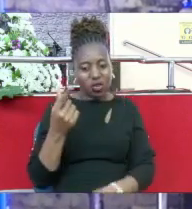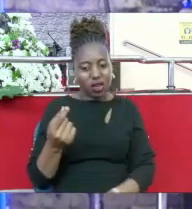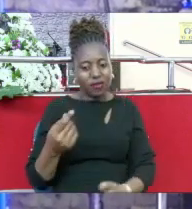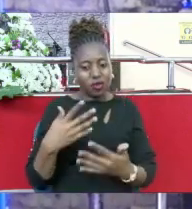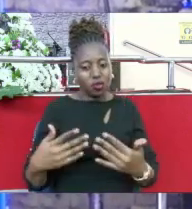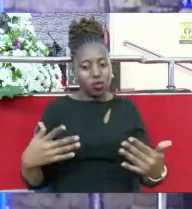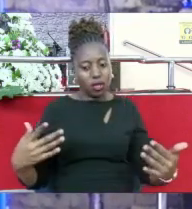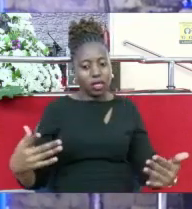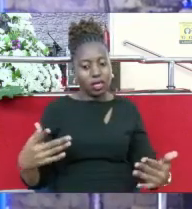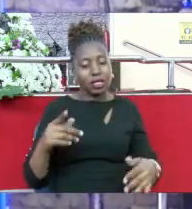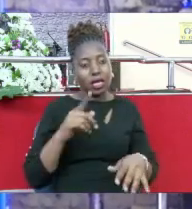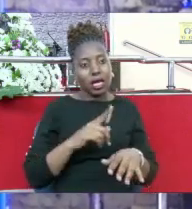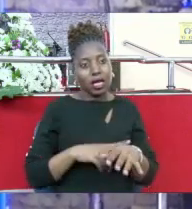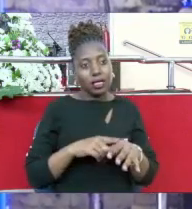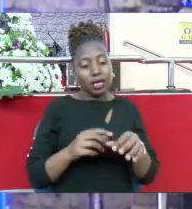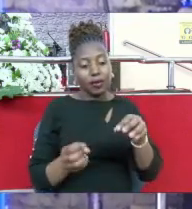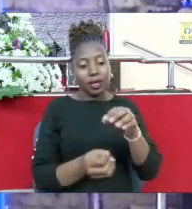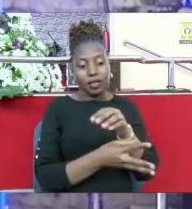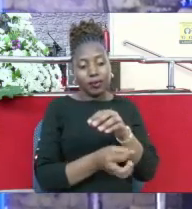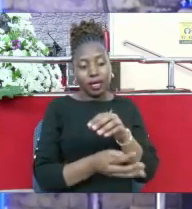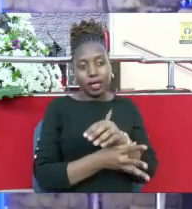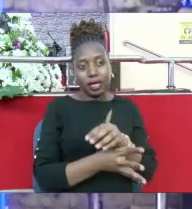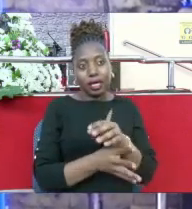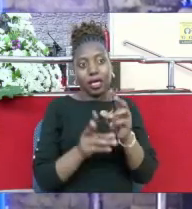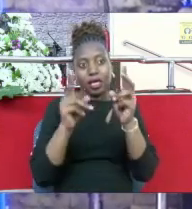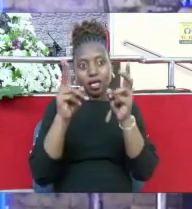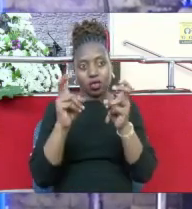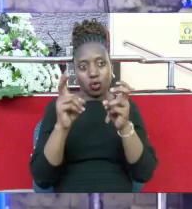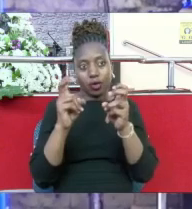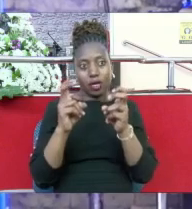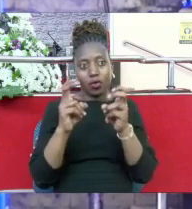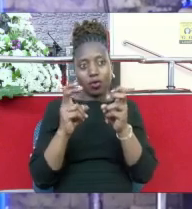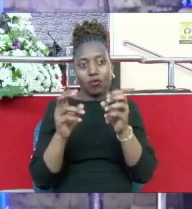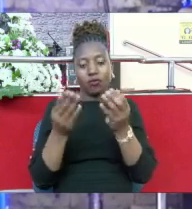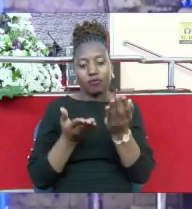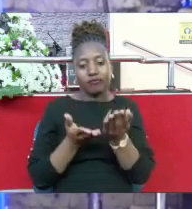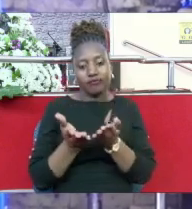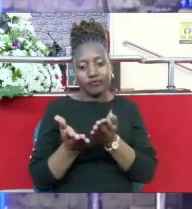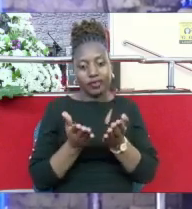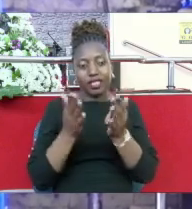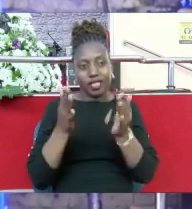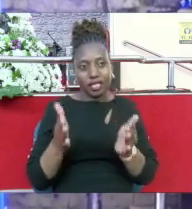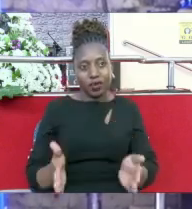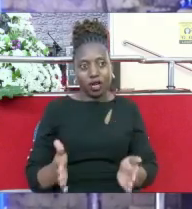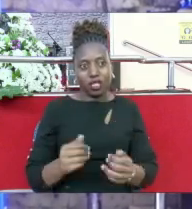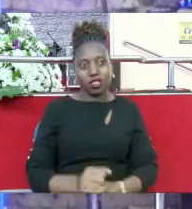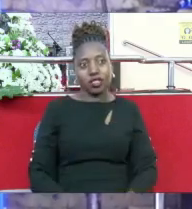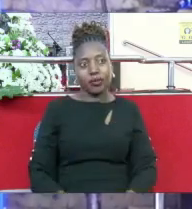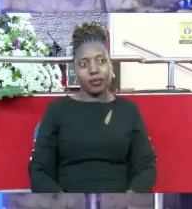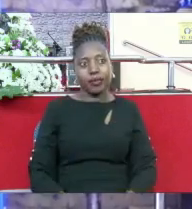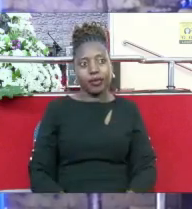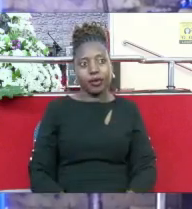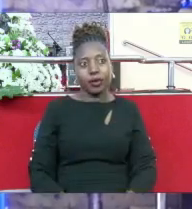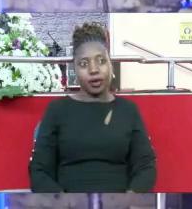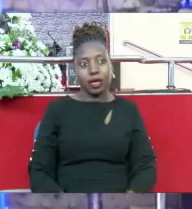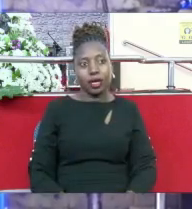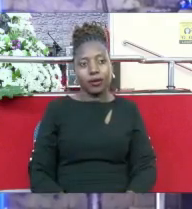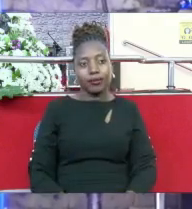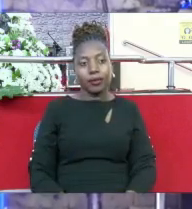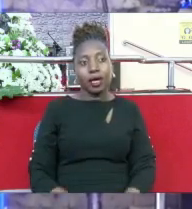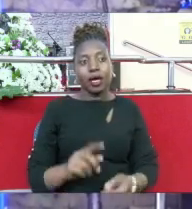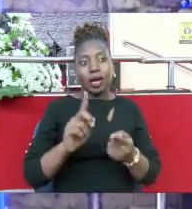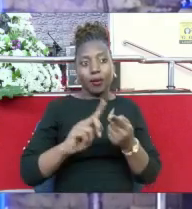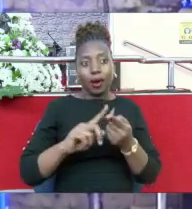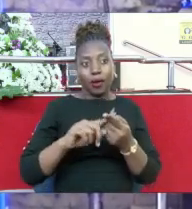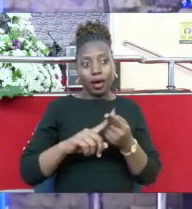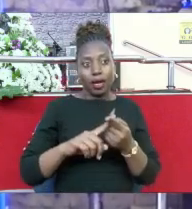ambayo tutaangazia tukiangalia mambo haya ya kuwa shemanzi ama waangalizi. They refer to them as principles of stewardship.